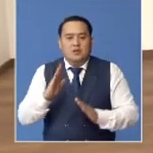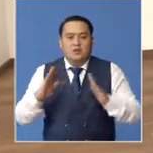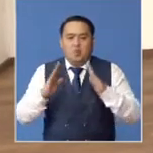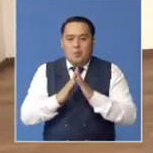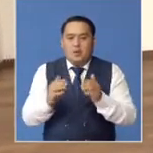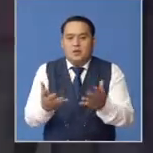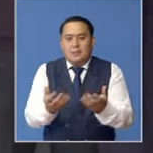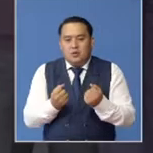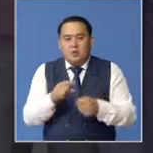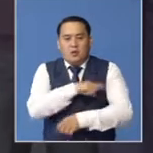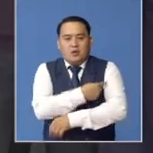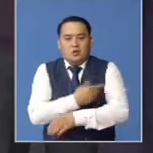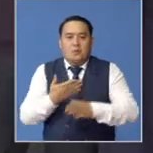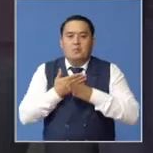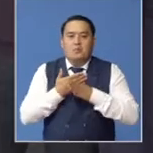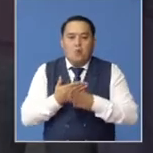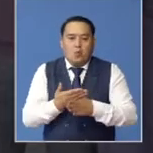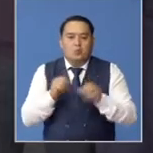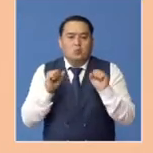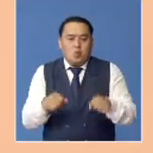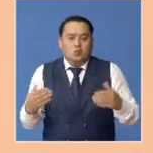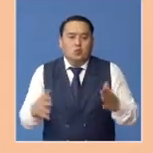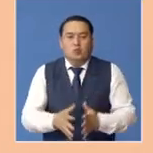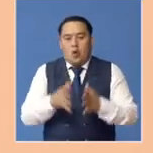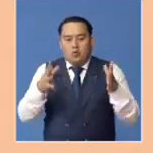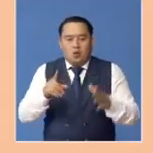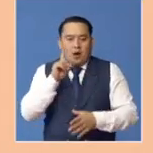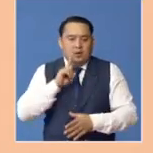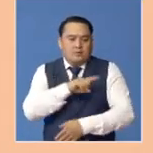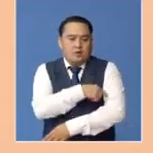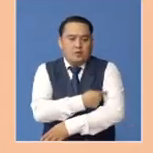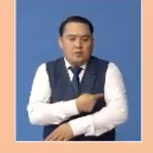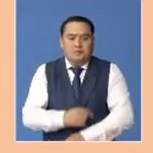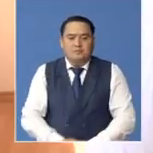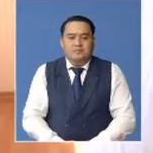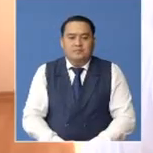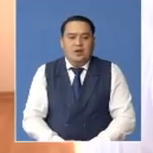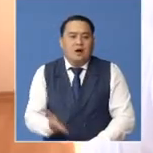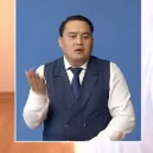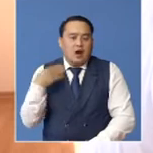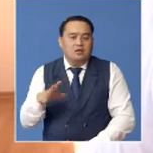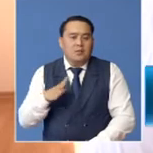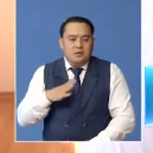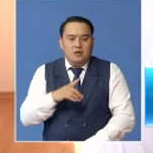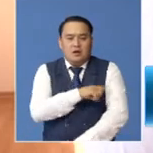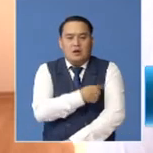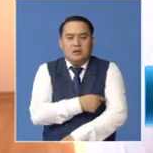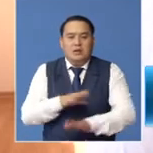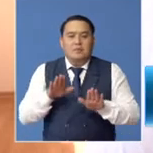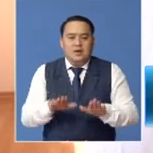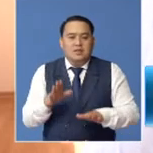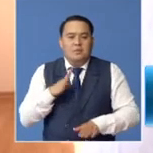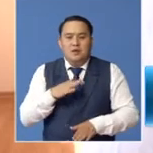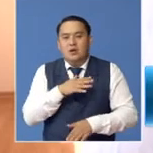теперь получить первичную медико-санитарную помощь можно в новом просторном отделе поликлиники. Ранее врачебная амбулатория располагалась